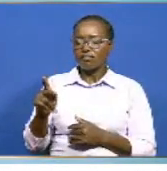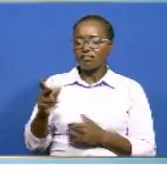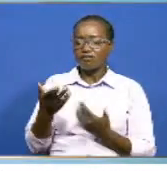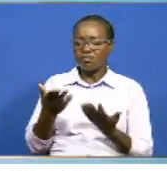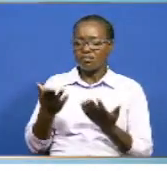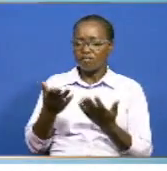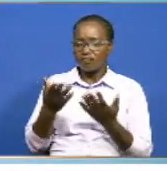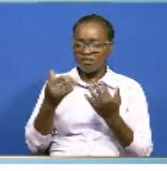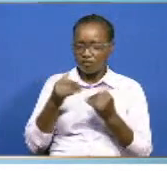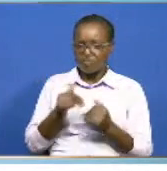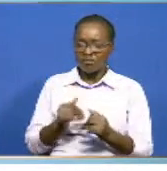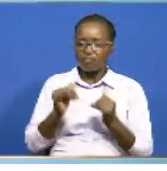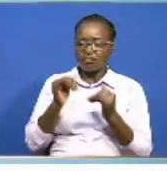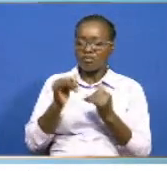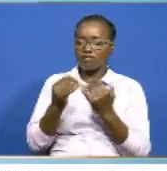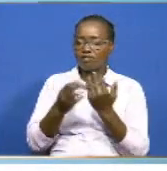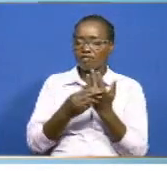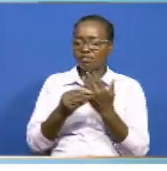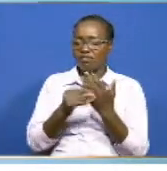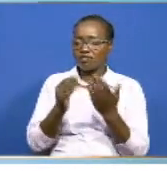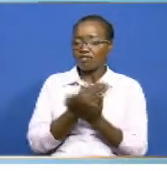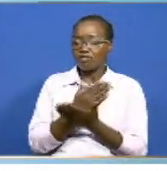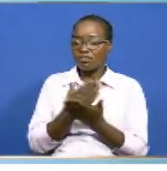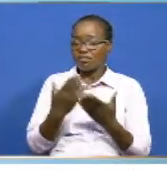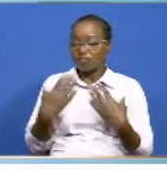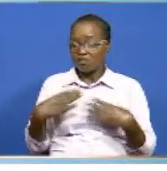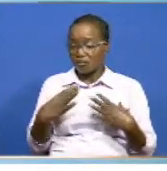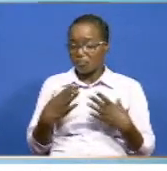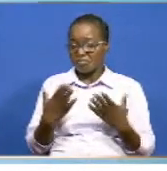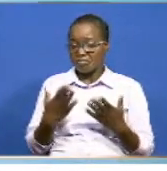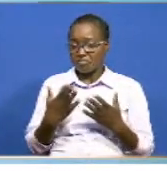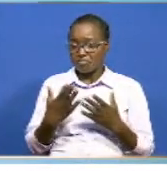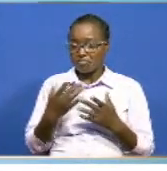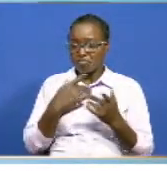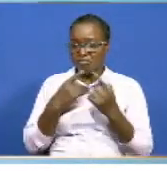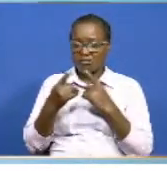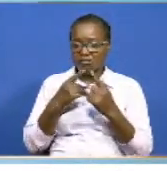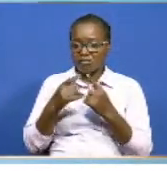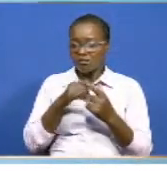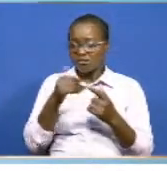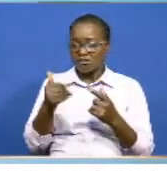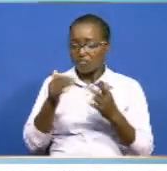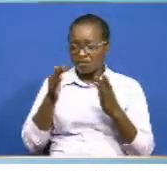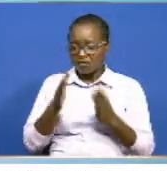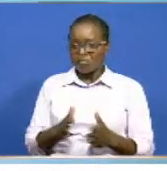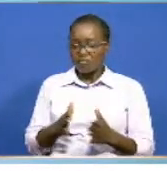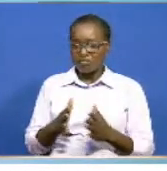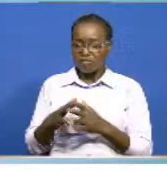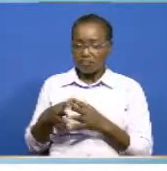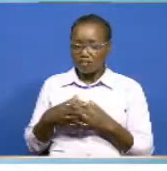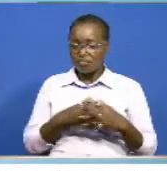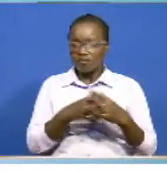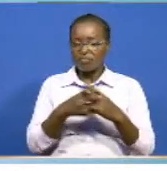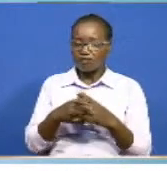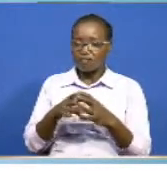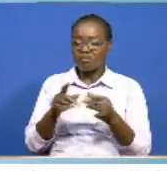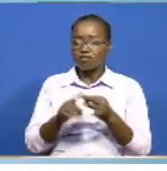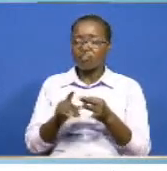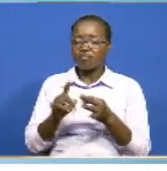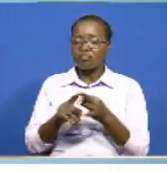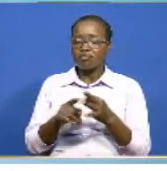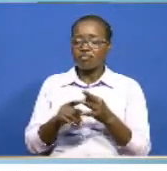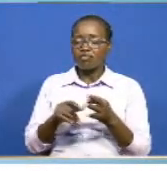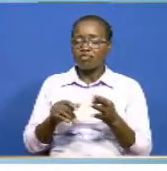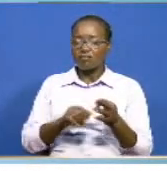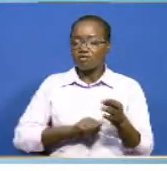kuiga watu fulani, labda mtu anaongea sauti fulani hata akikuwa Amerika ama hata China. Hapa nchini unatengeneza account ya